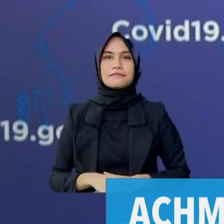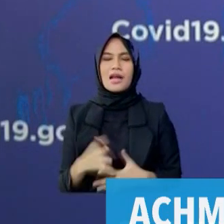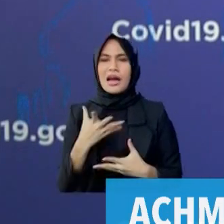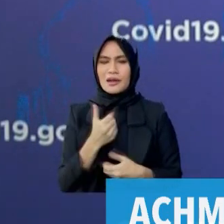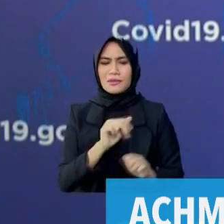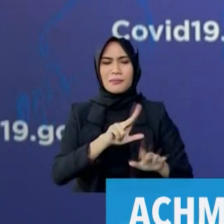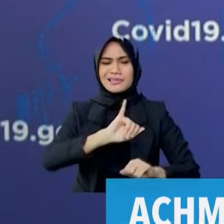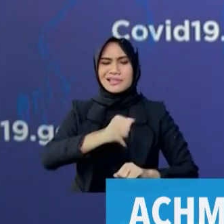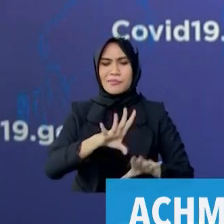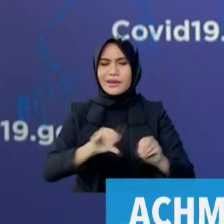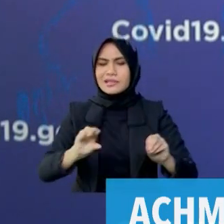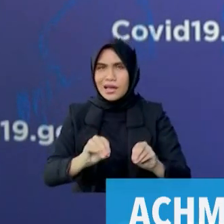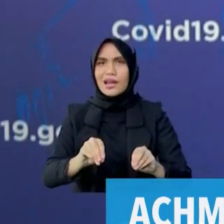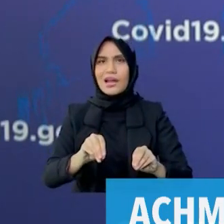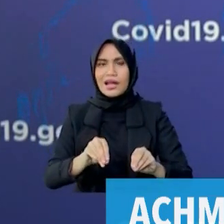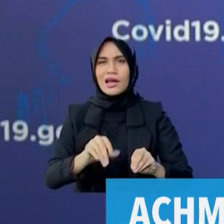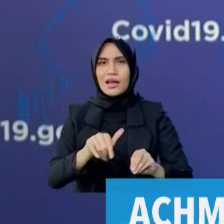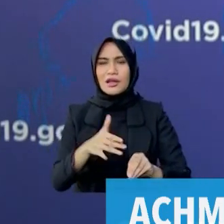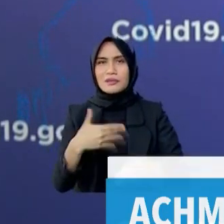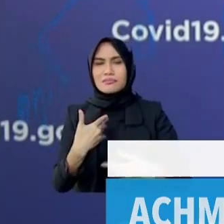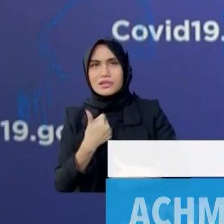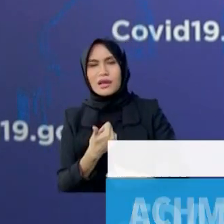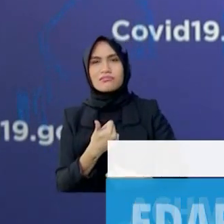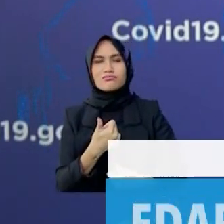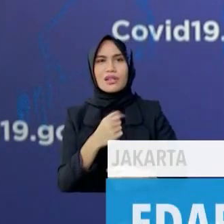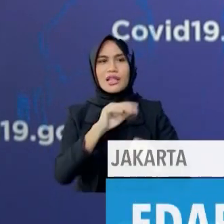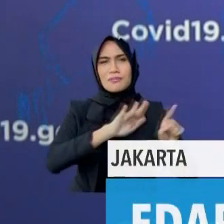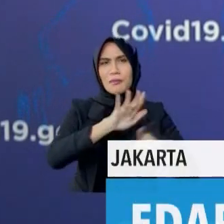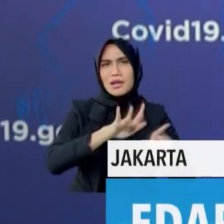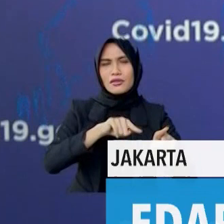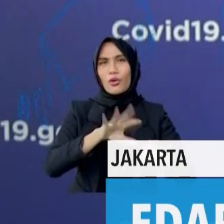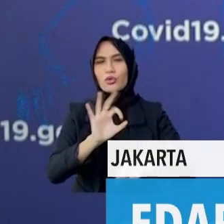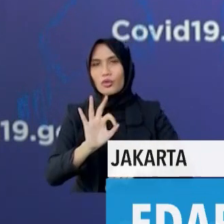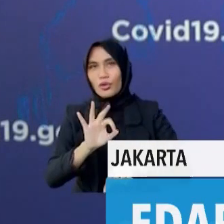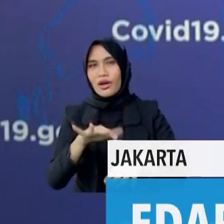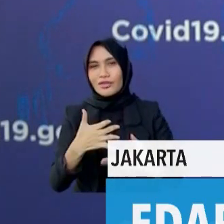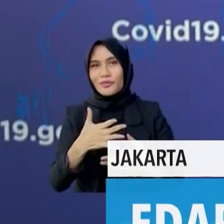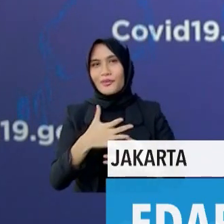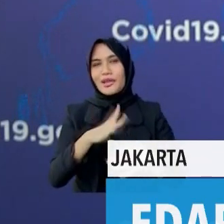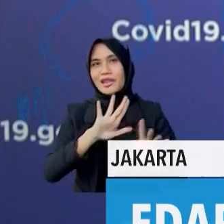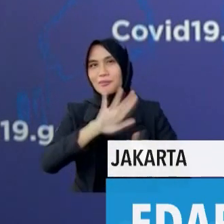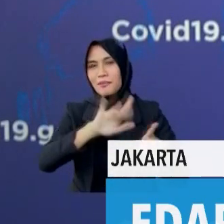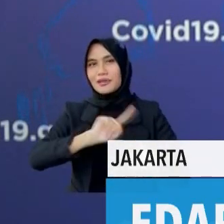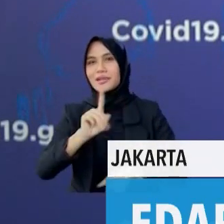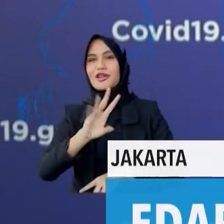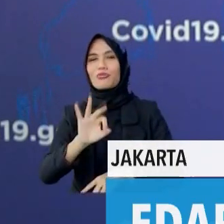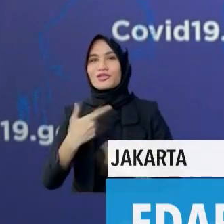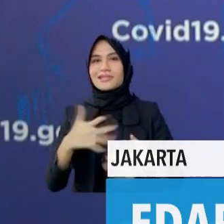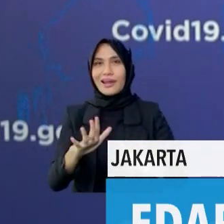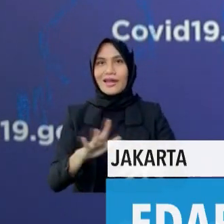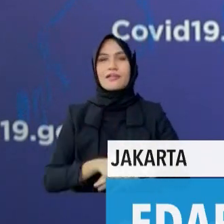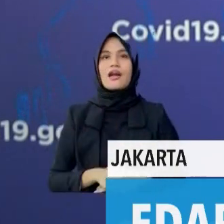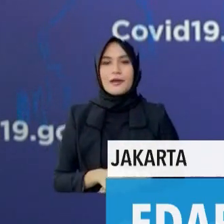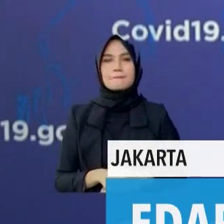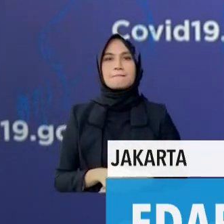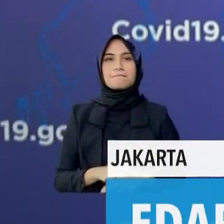delapan jam kerja makan akan mengakhiri pekerjaannya di 1500 15.00 sementara gelombang